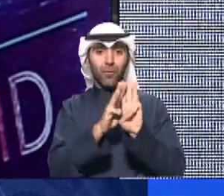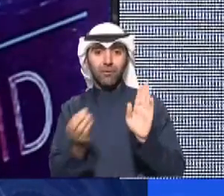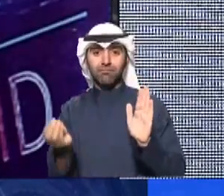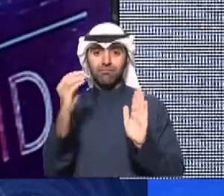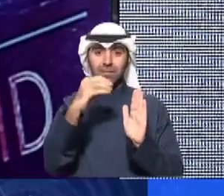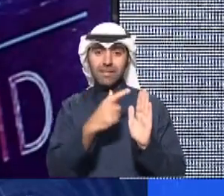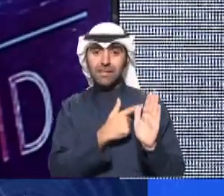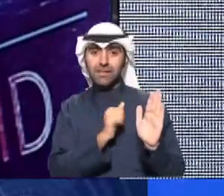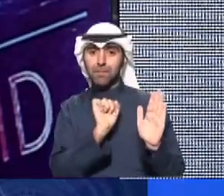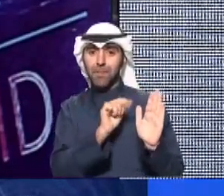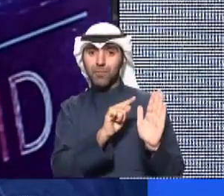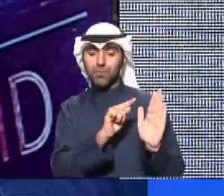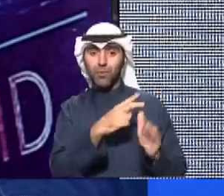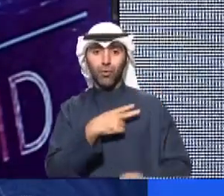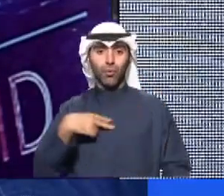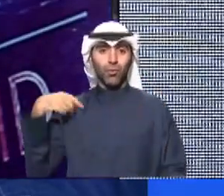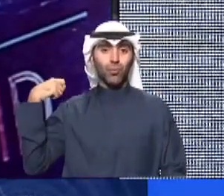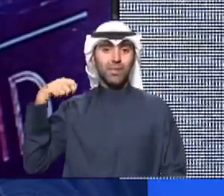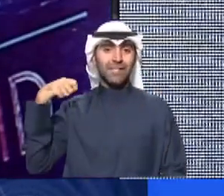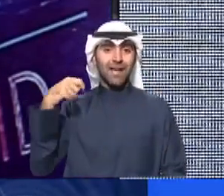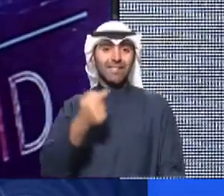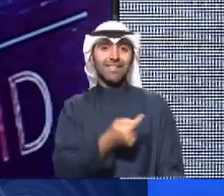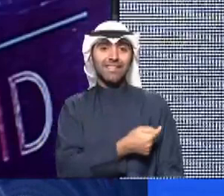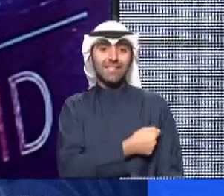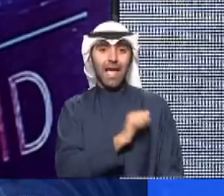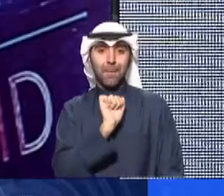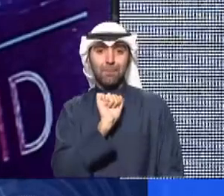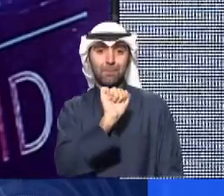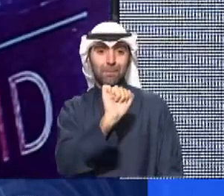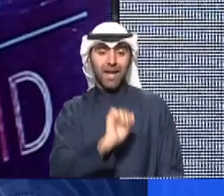راح يوصل عن طريق وزارة الصحة برسالة نصية.